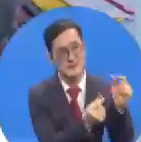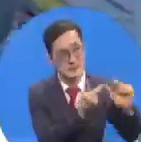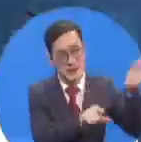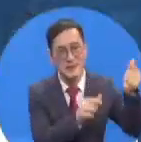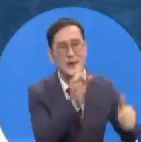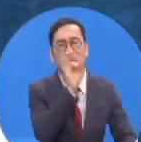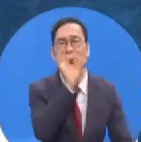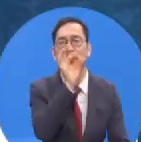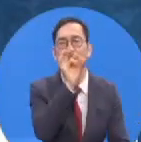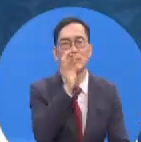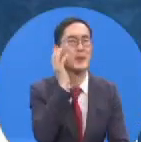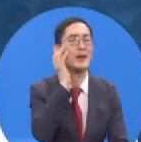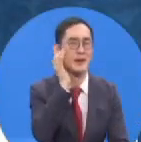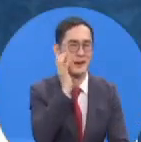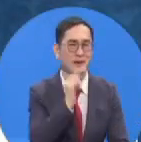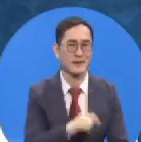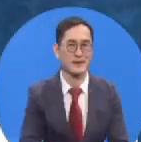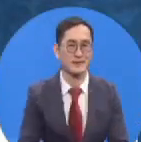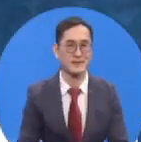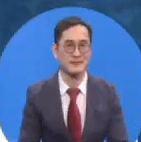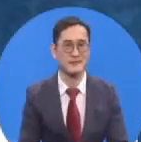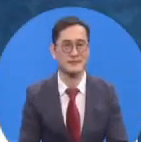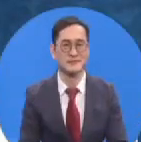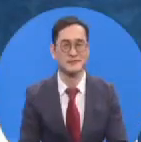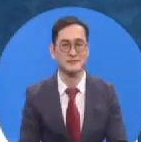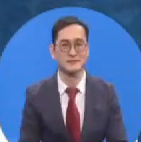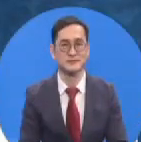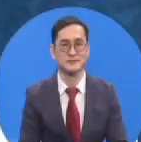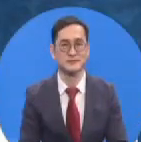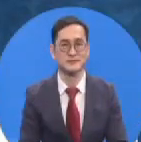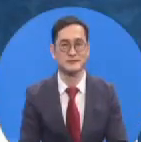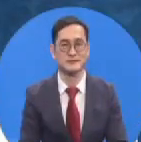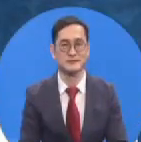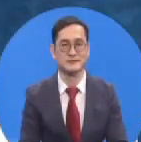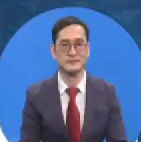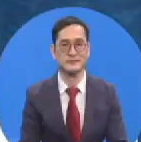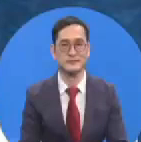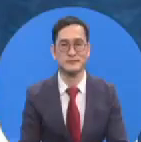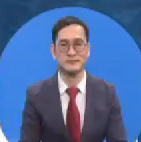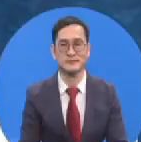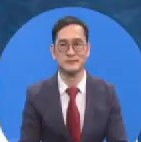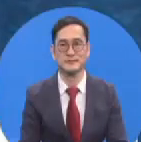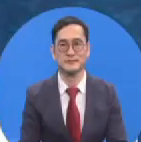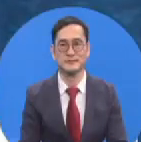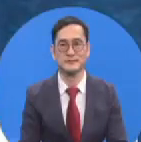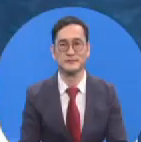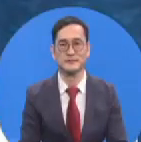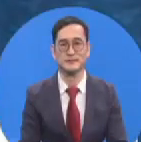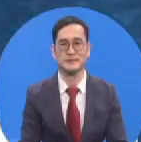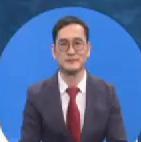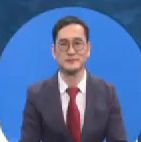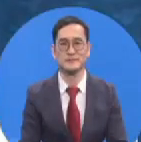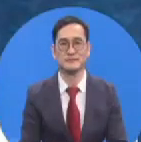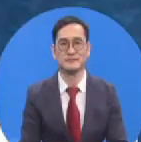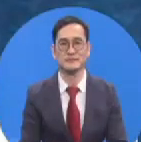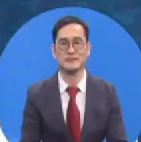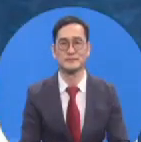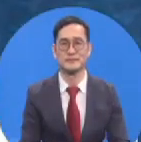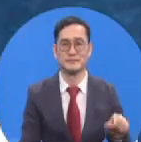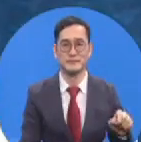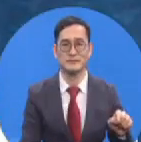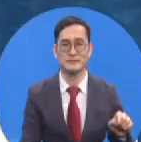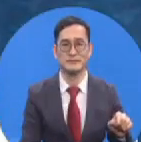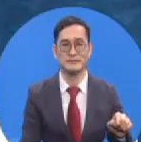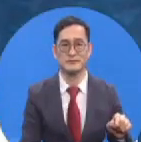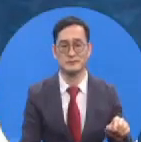않은 상황 아니겠습니까? 그렇죠. 그렇다고 보면 현 정부와 문재인 대통령과 친문 강성 지지층 등을 이 현 정부들을 계속